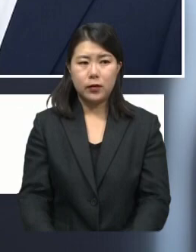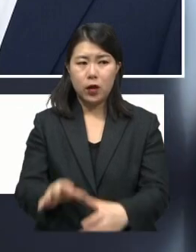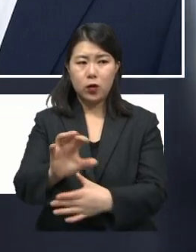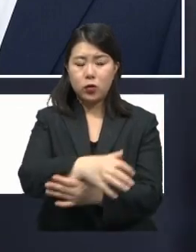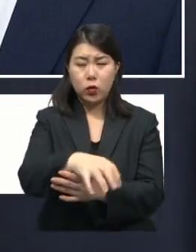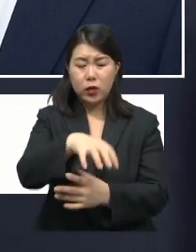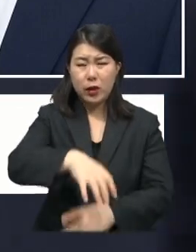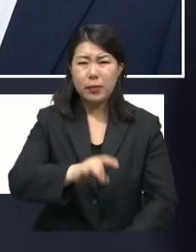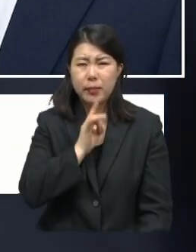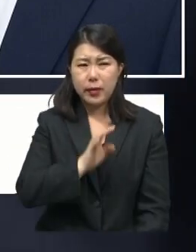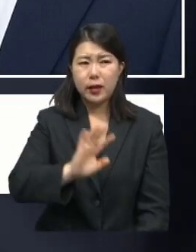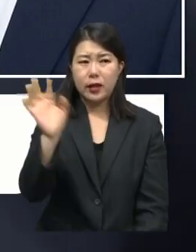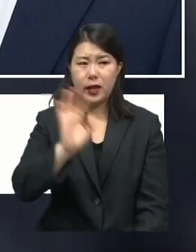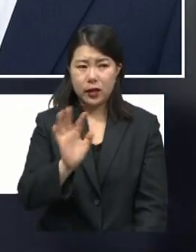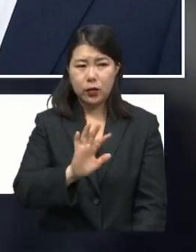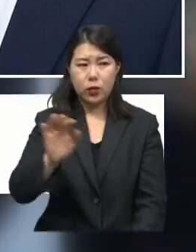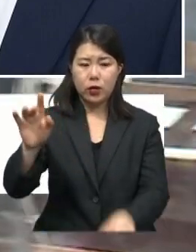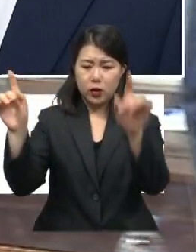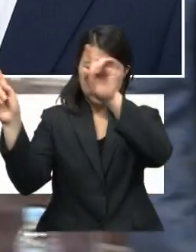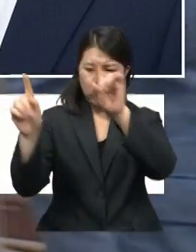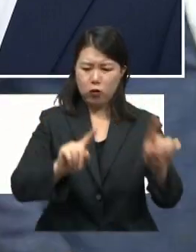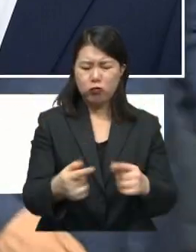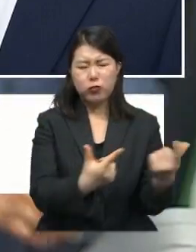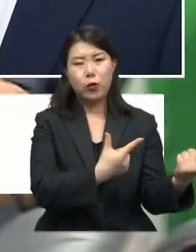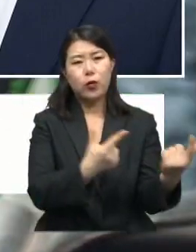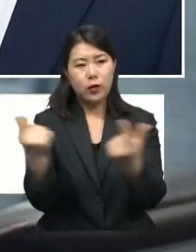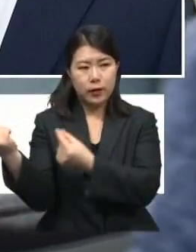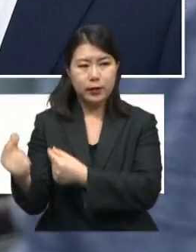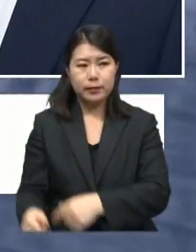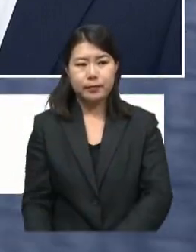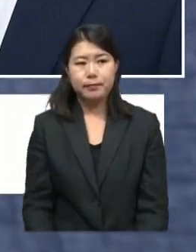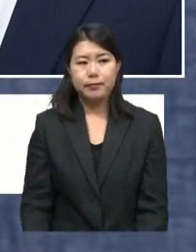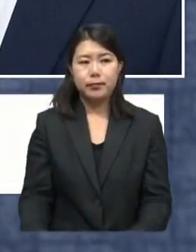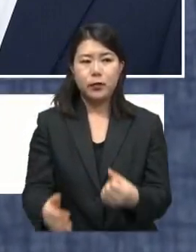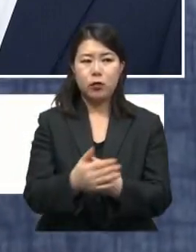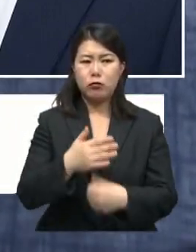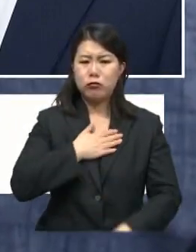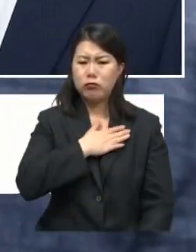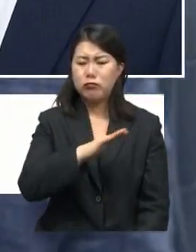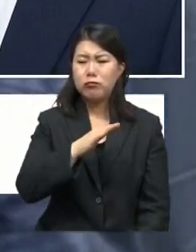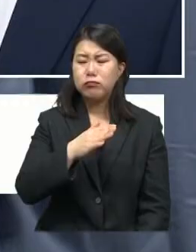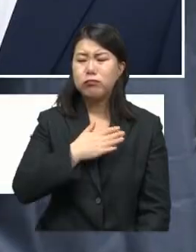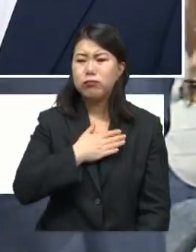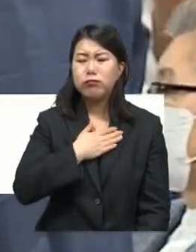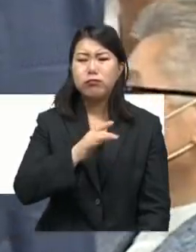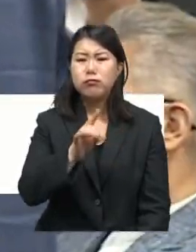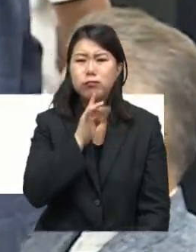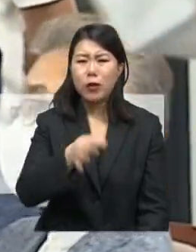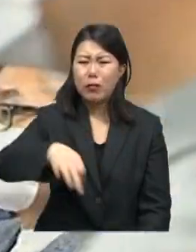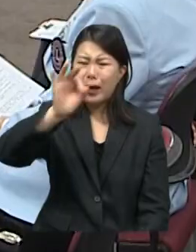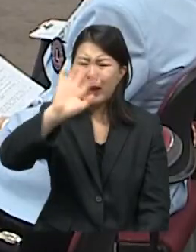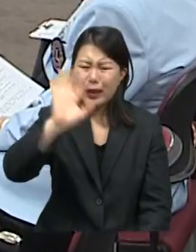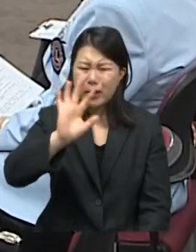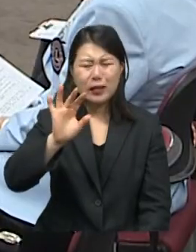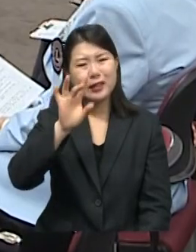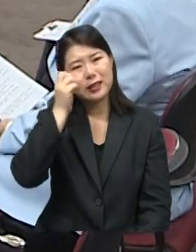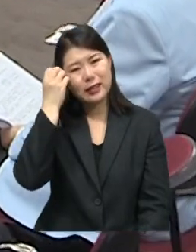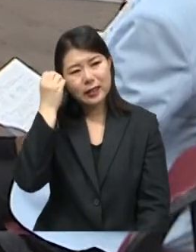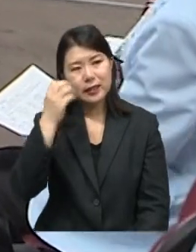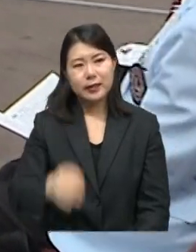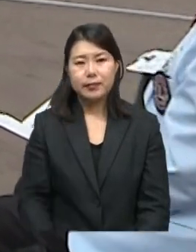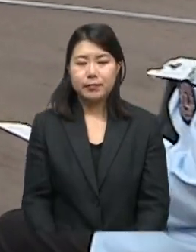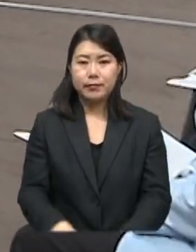또 전 우리 종로만이 아니라 전국적으로 동일한 상황이에요. 만약에 우리만 안 해도 그건 좀 이상하잖아요. 이번